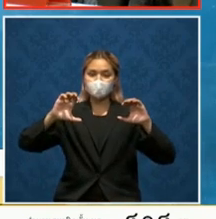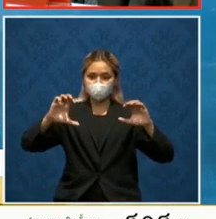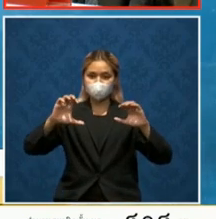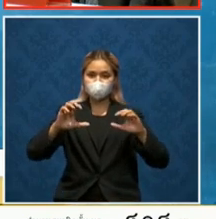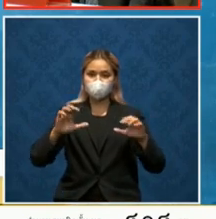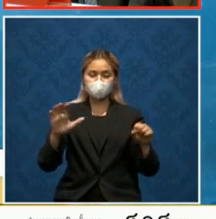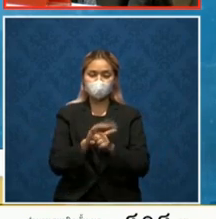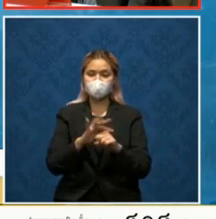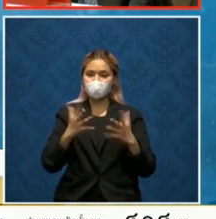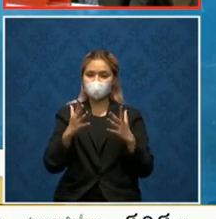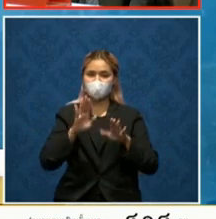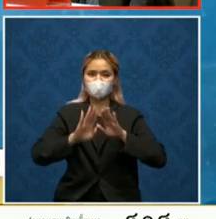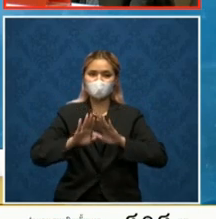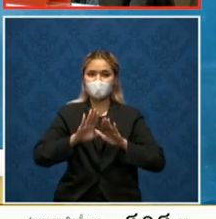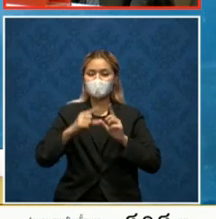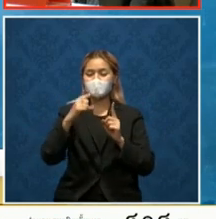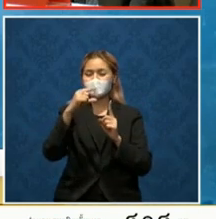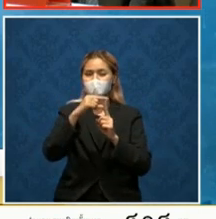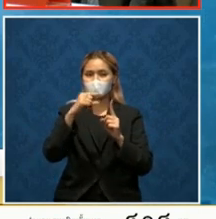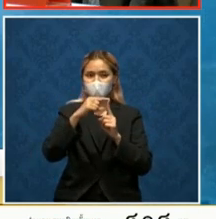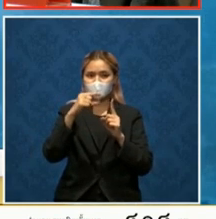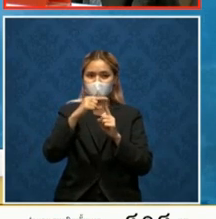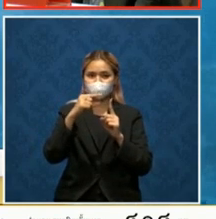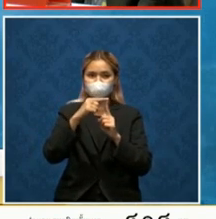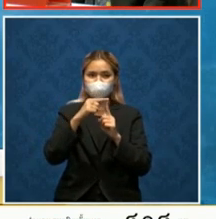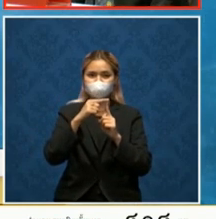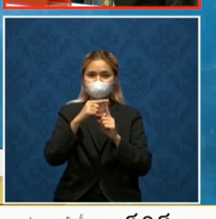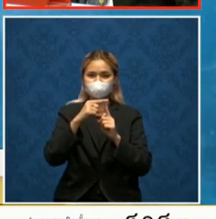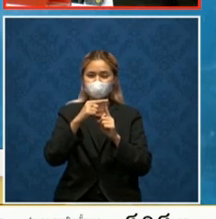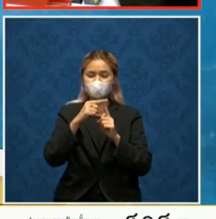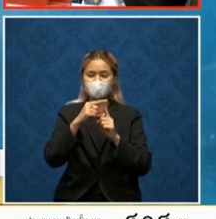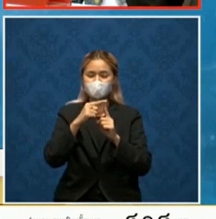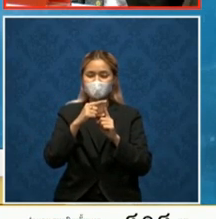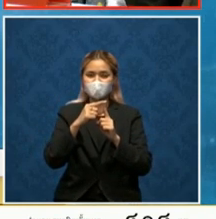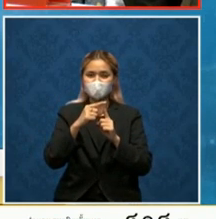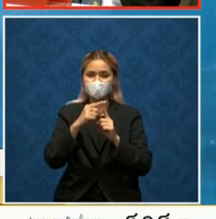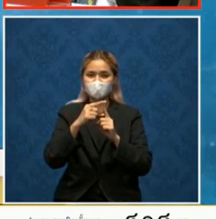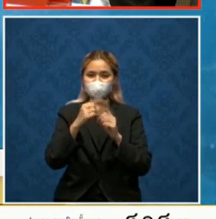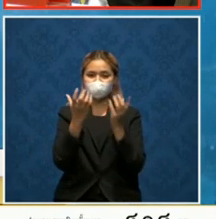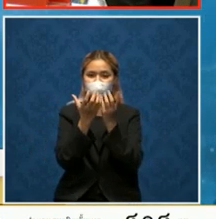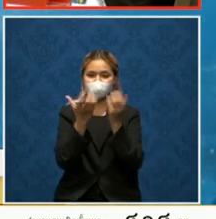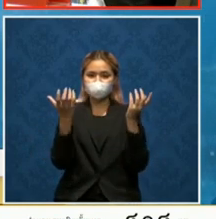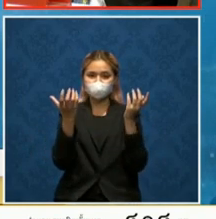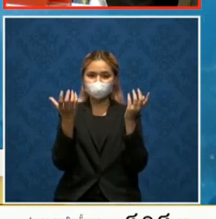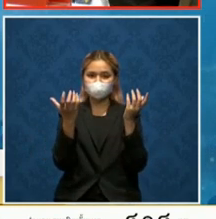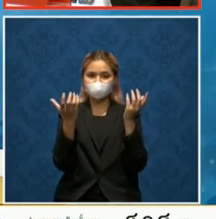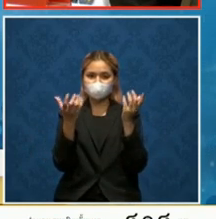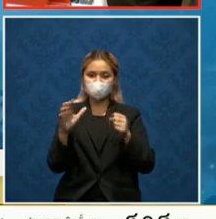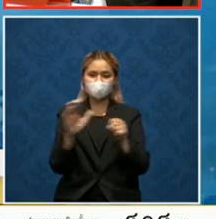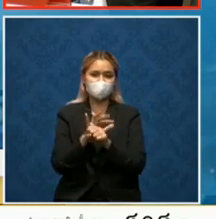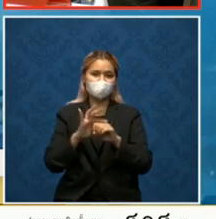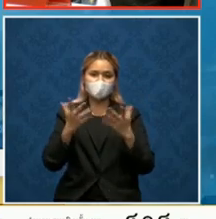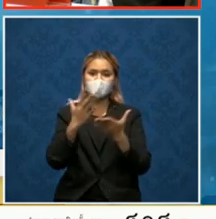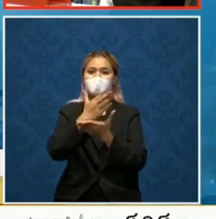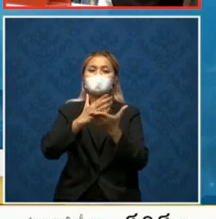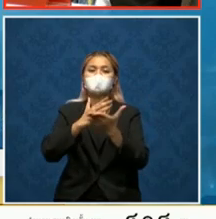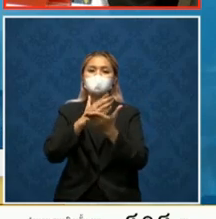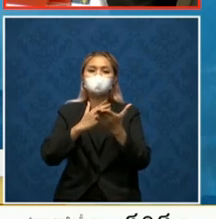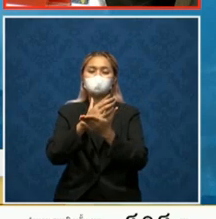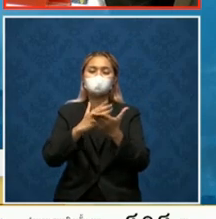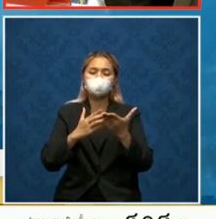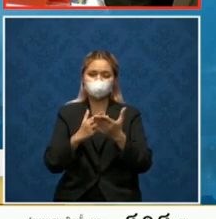แต่ถ้าเป็นภาษาภาคใต้เขาเรียกว่าประชาธิปไตยไม่เต็มบาทอาจจะใช้คำว่าครึ่งใบก็ได้เพื่อให้มัน